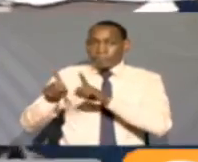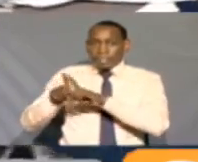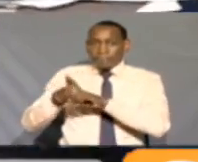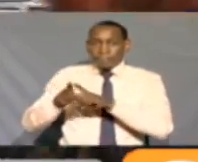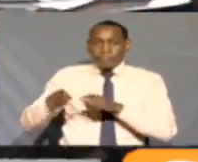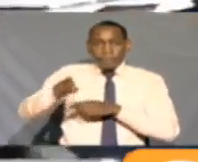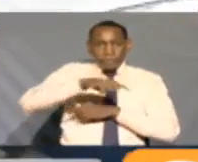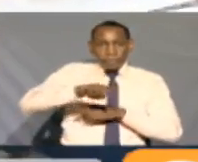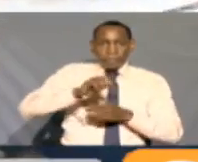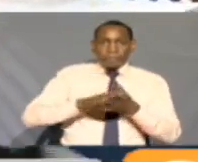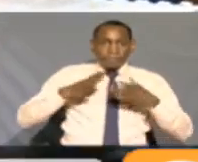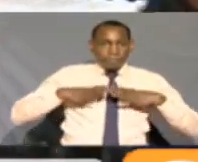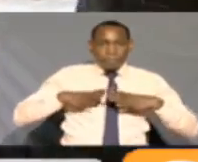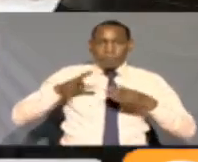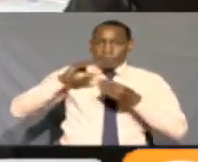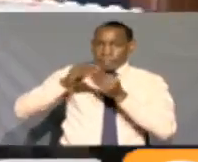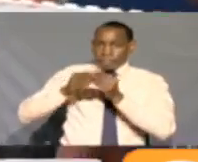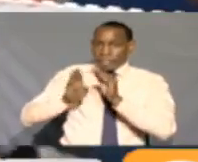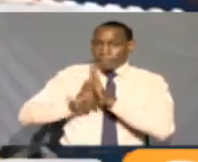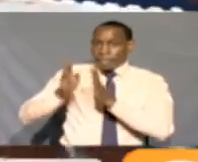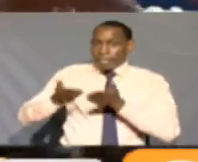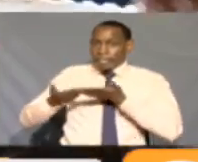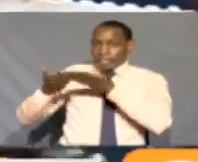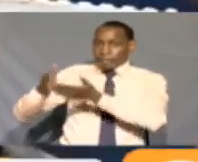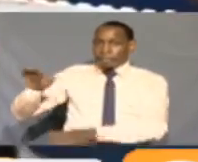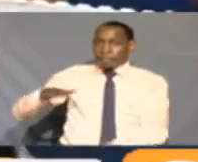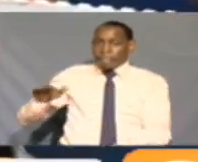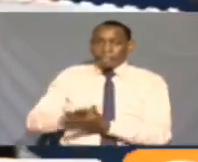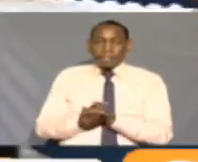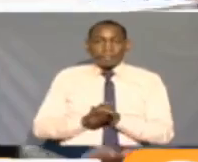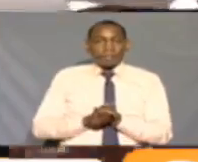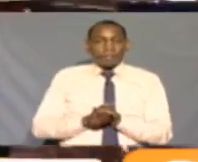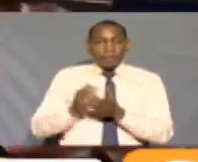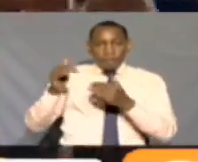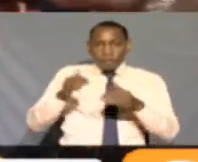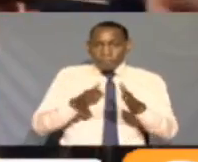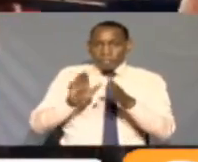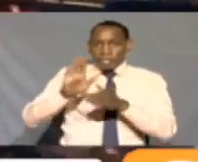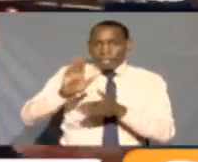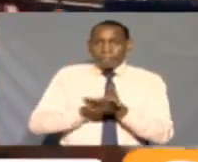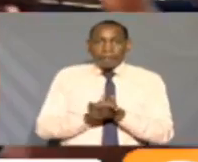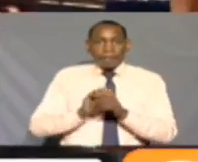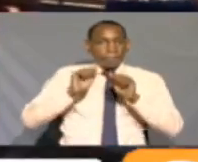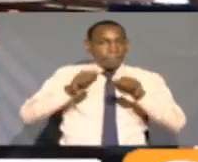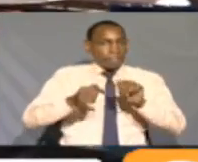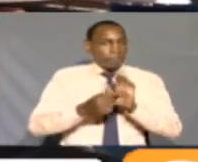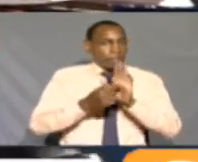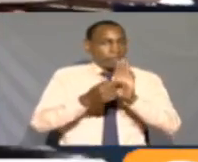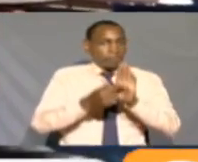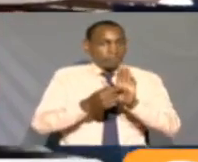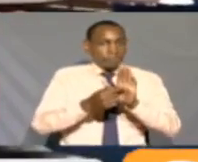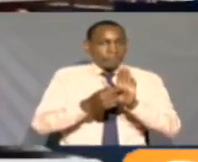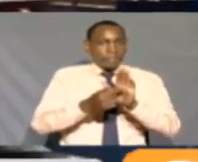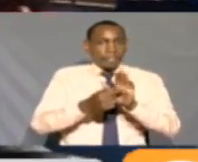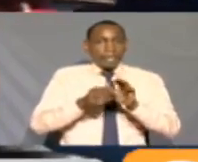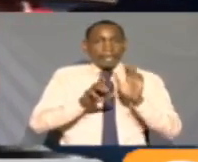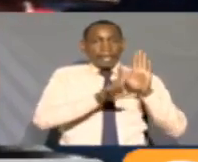sisi tutengeneze tupeleke bungeni. Okay, hizo njia za kufanya hivyo unaweza kutueleza kama